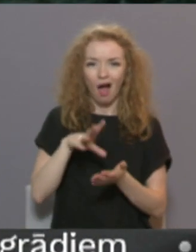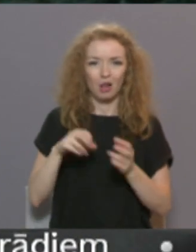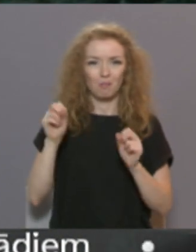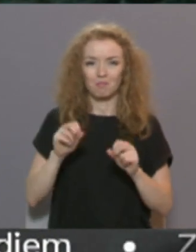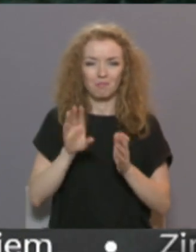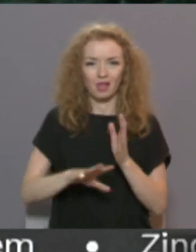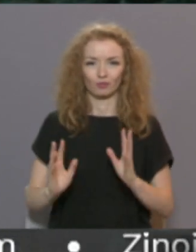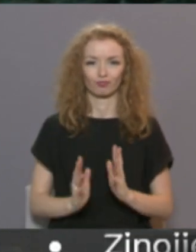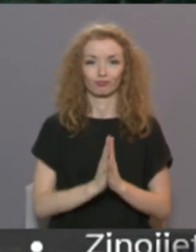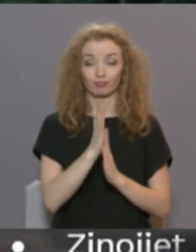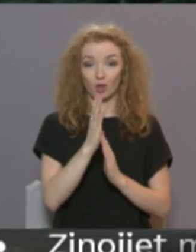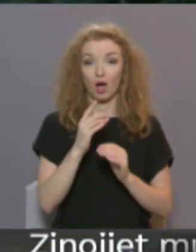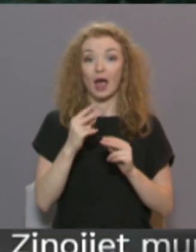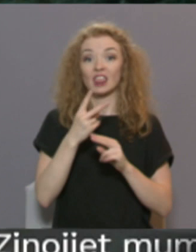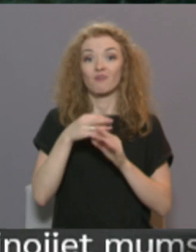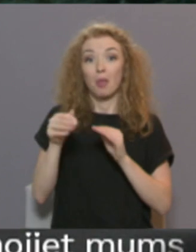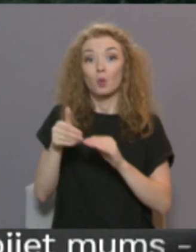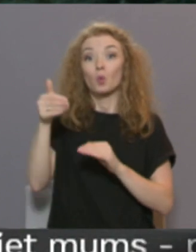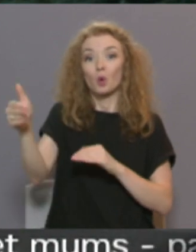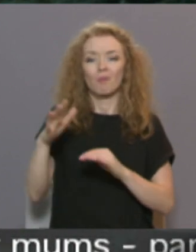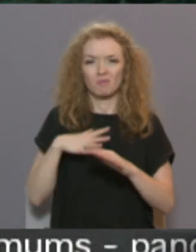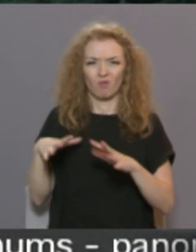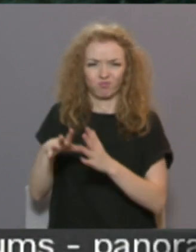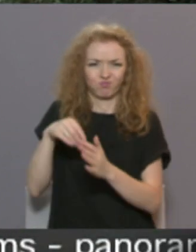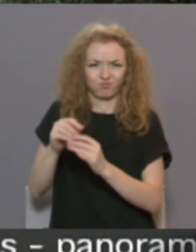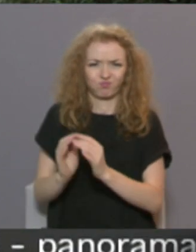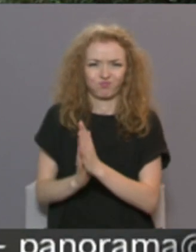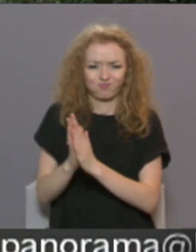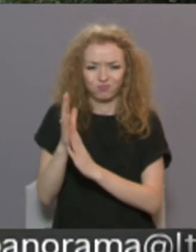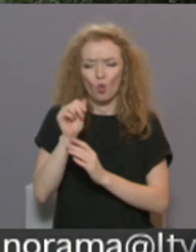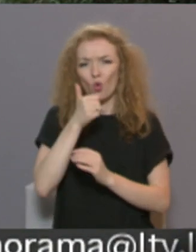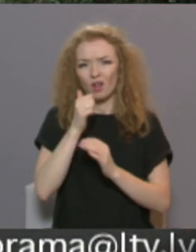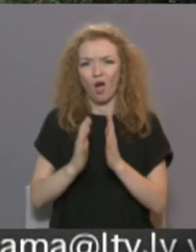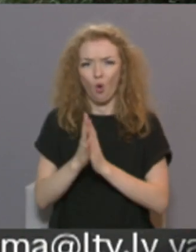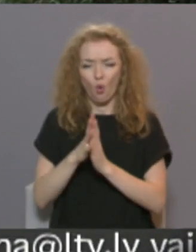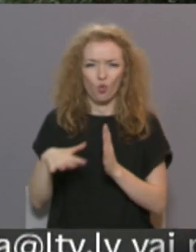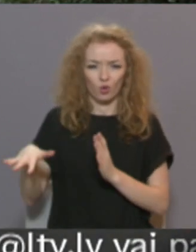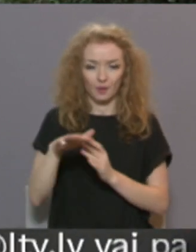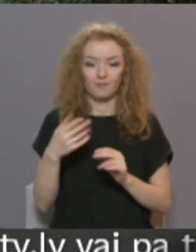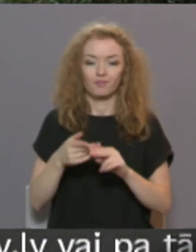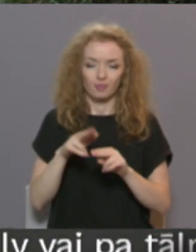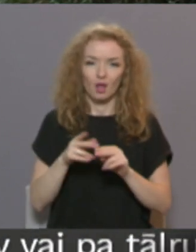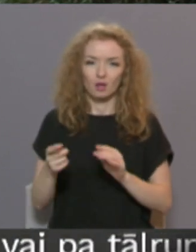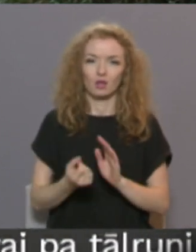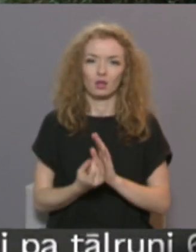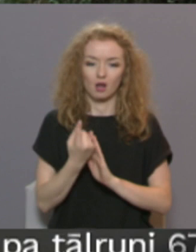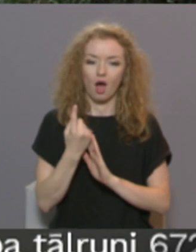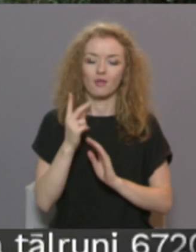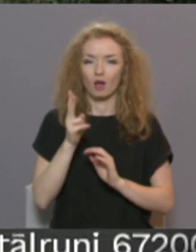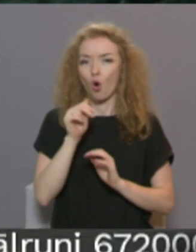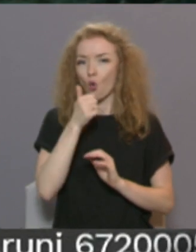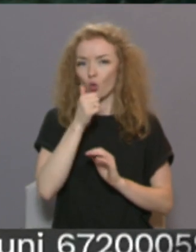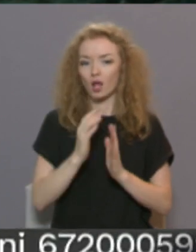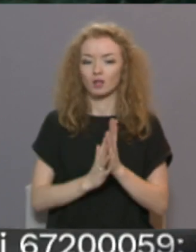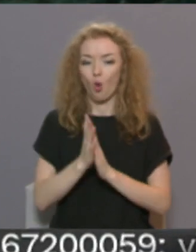2 metrus tālāk bija aizaugusi jau teritorija ar ūdens augiem, ja, un līdz ar to tas arī rāda, ka tur tie ūdens augi ir